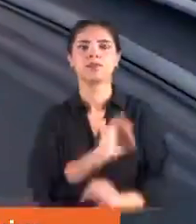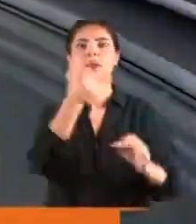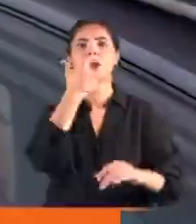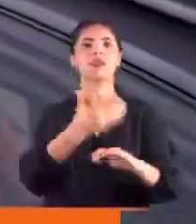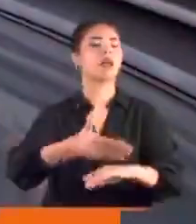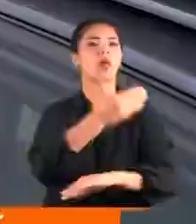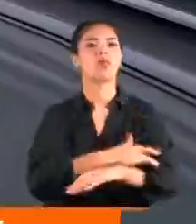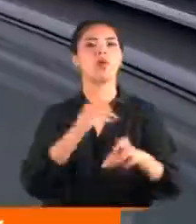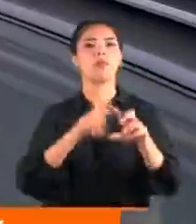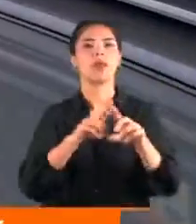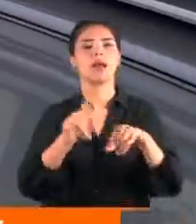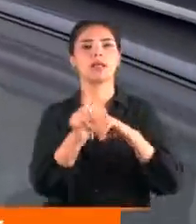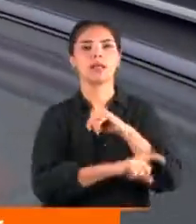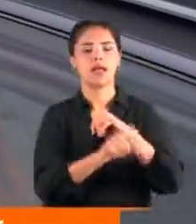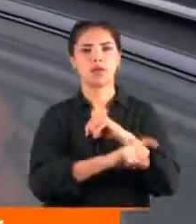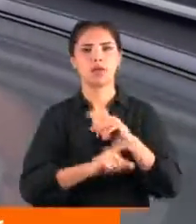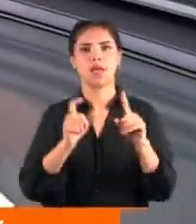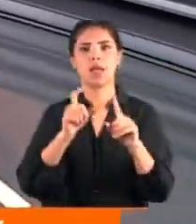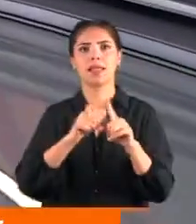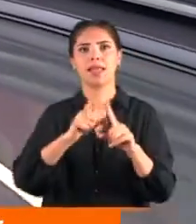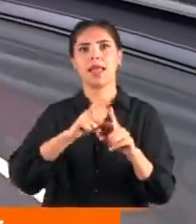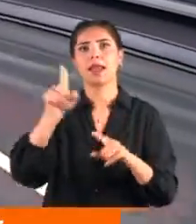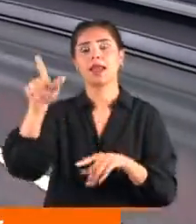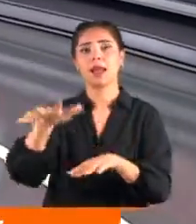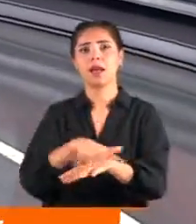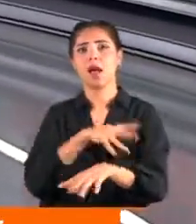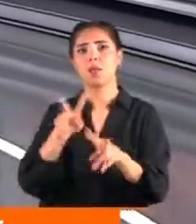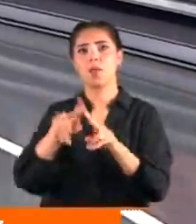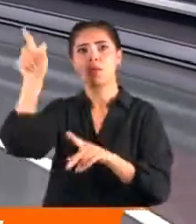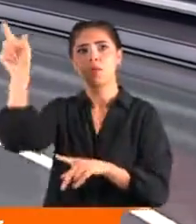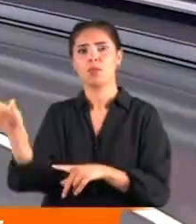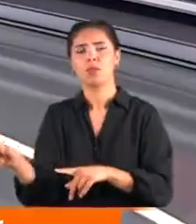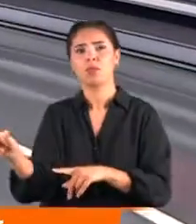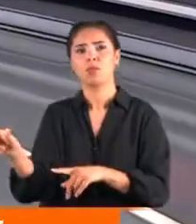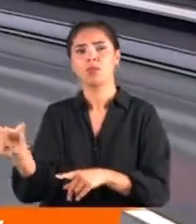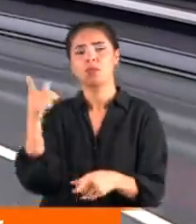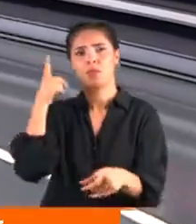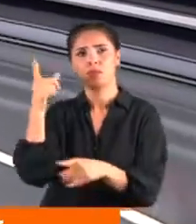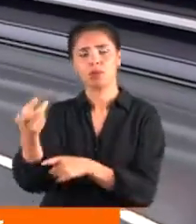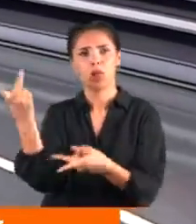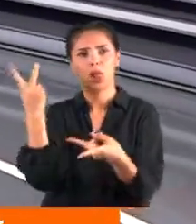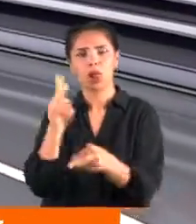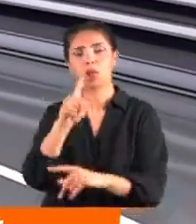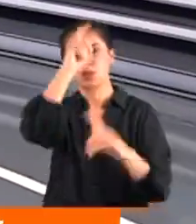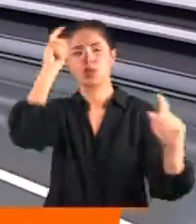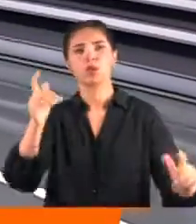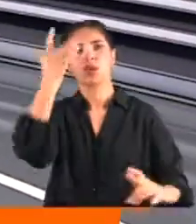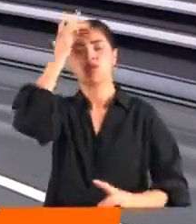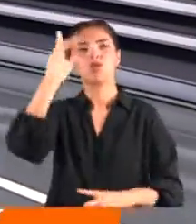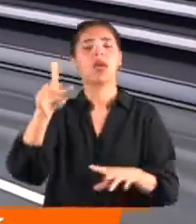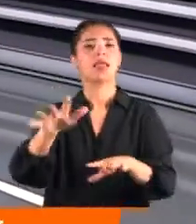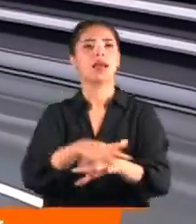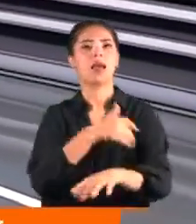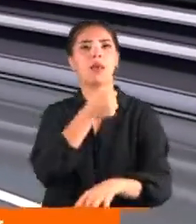Tam 6 yıl önce PKK'lı teröristler Derik Kaymakamı Muhammed Fatih Safi Türk'ü katletmişti. Türkiye Şehit